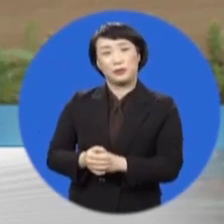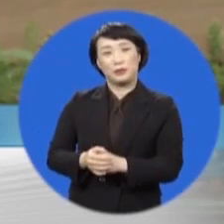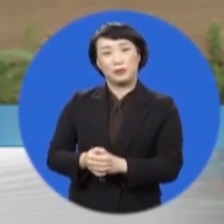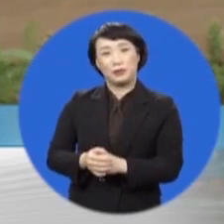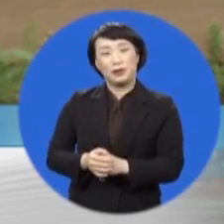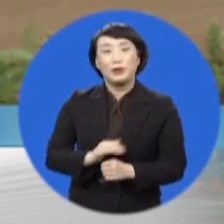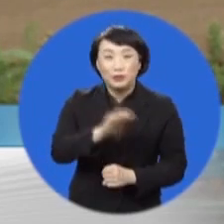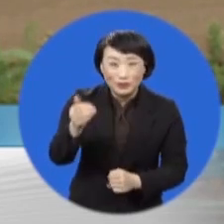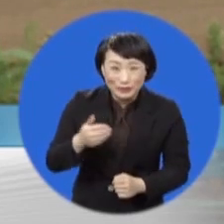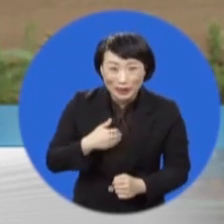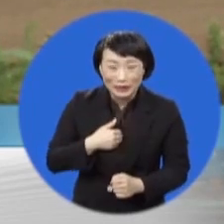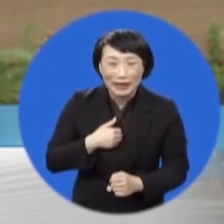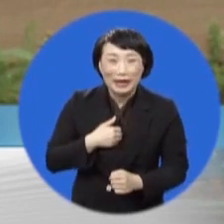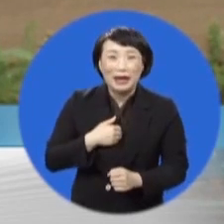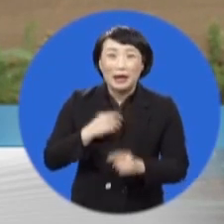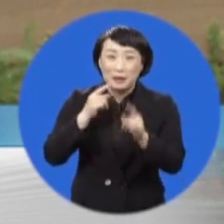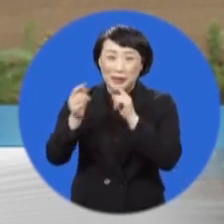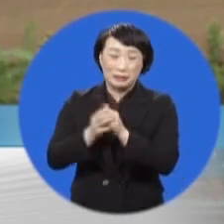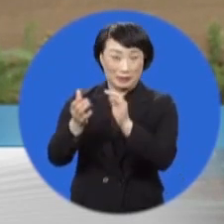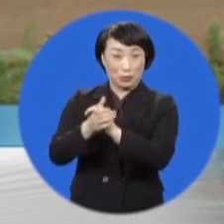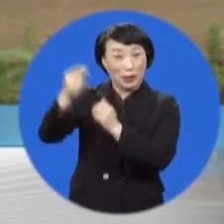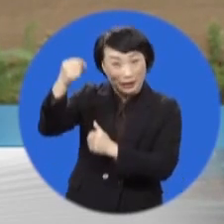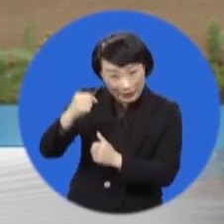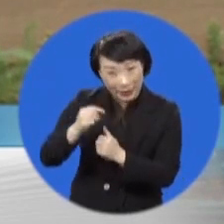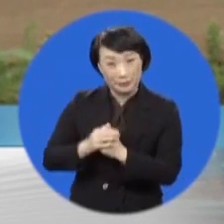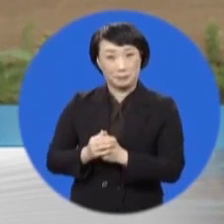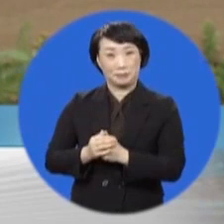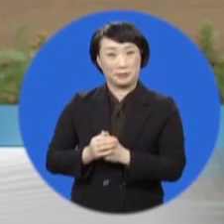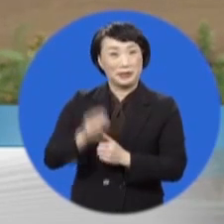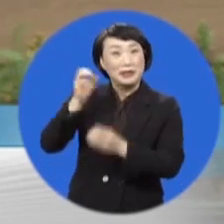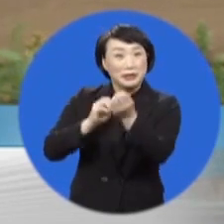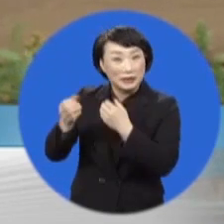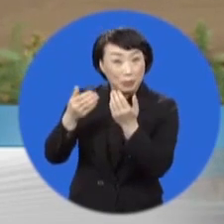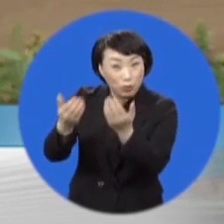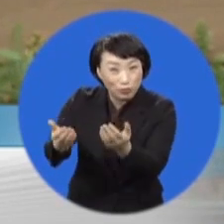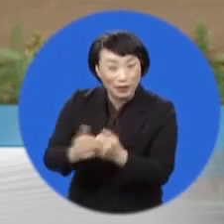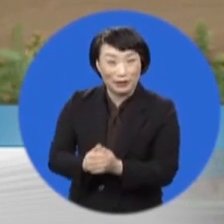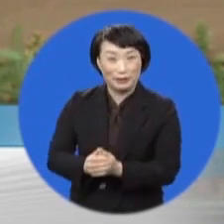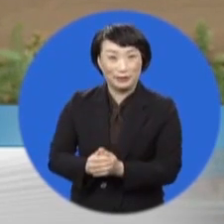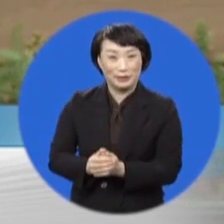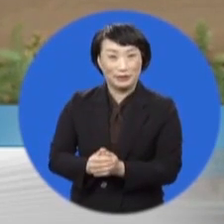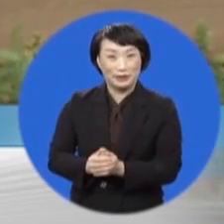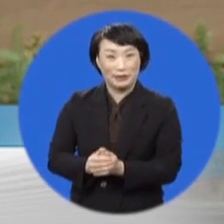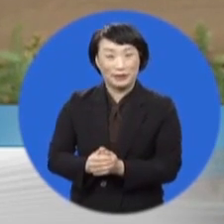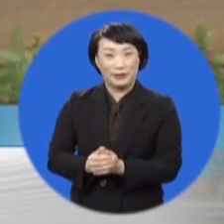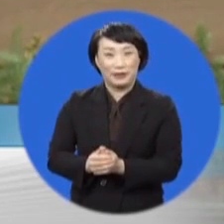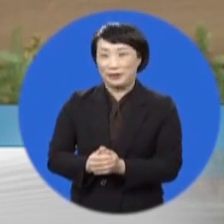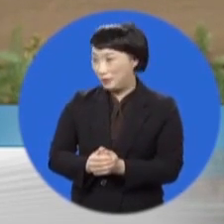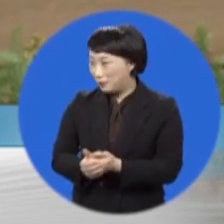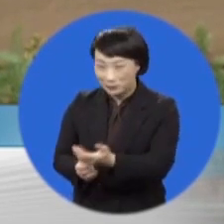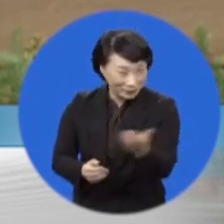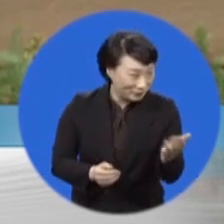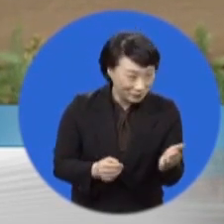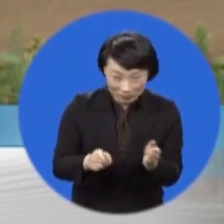우리에게 기도하라 아 내가 응답은 줄게 에 한 믿어